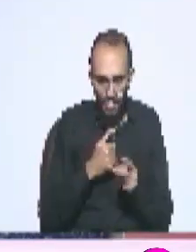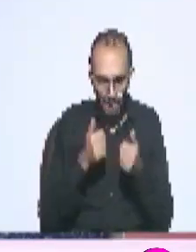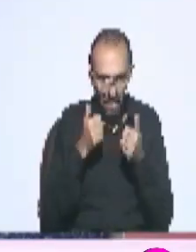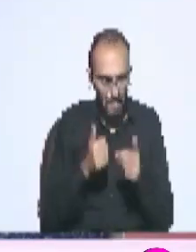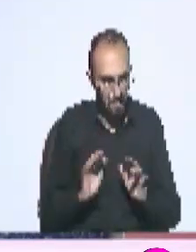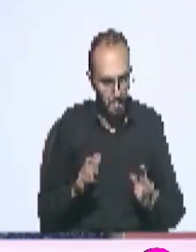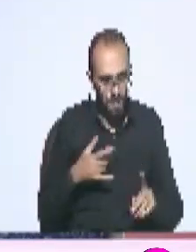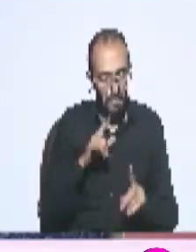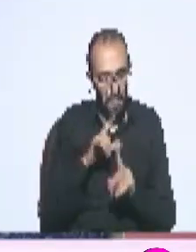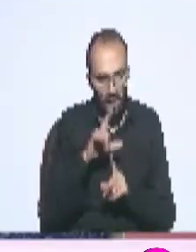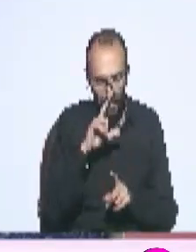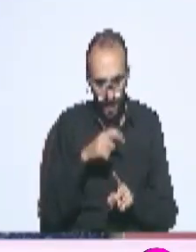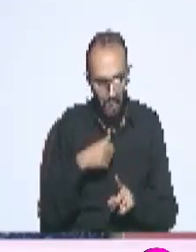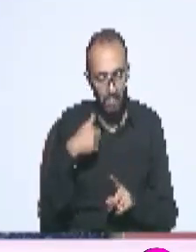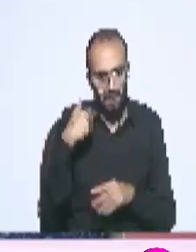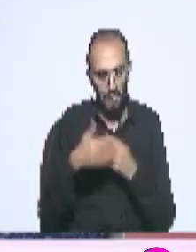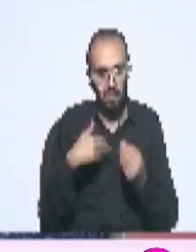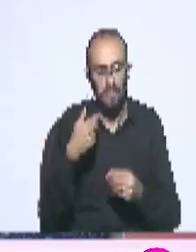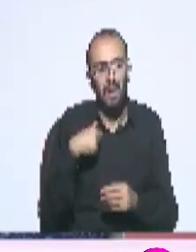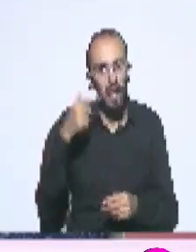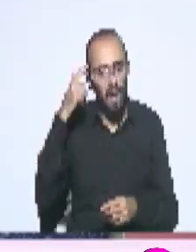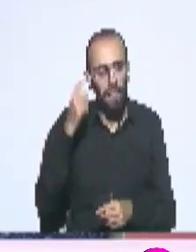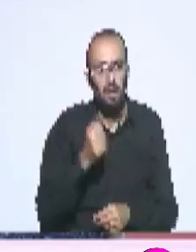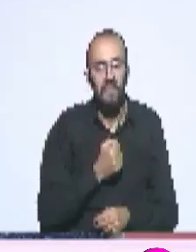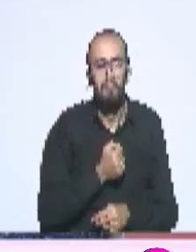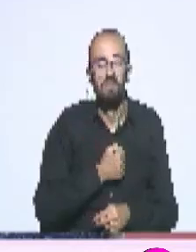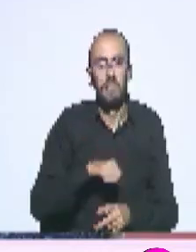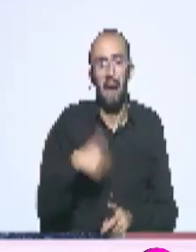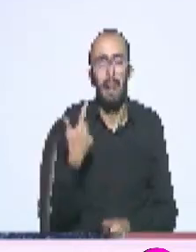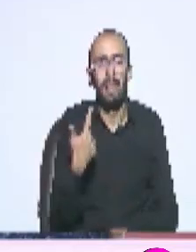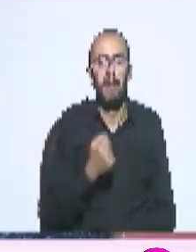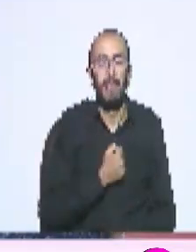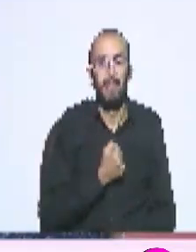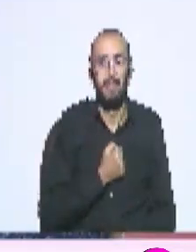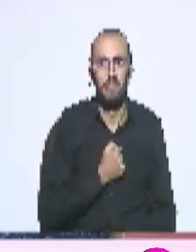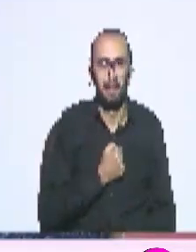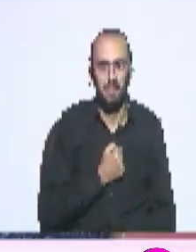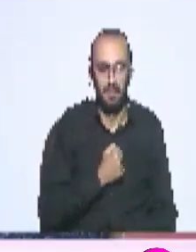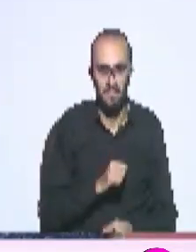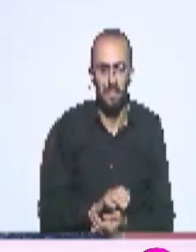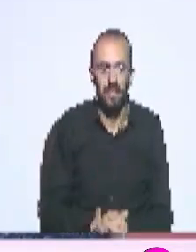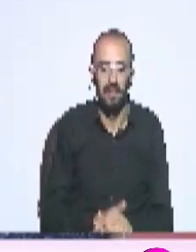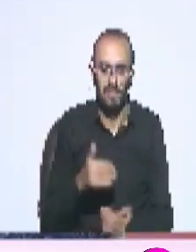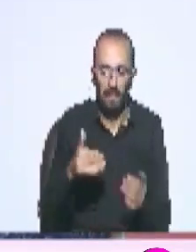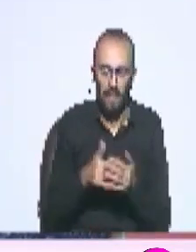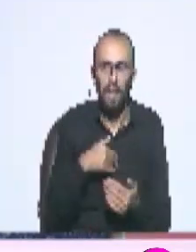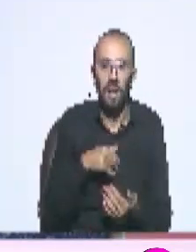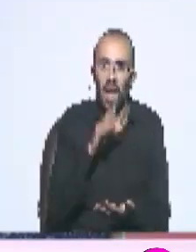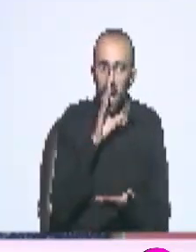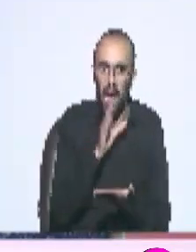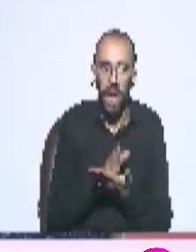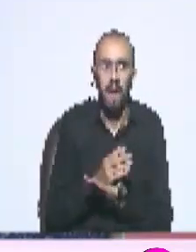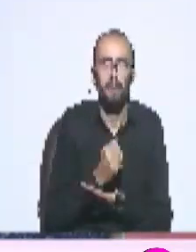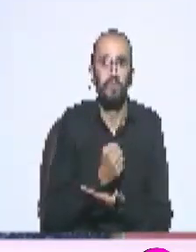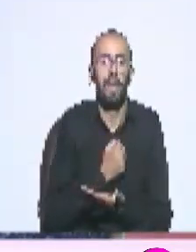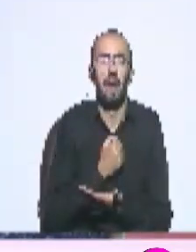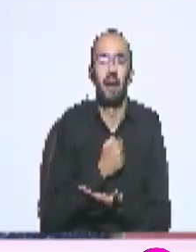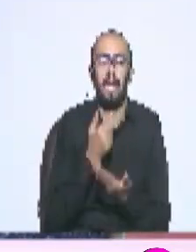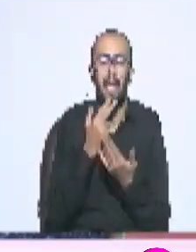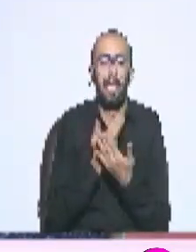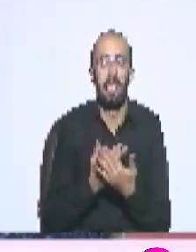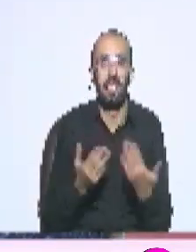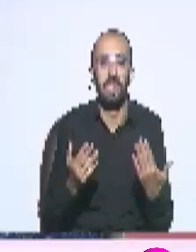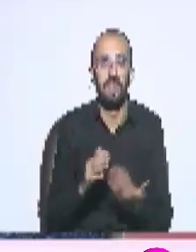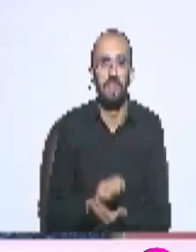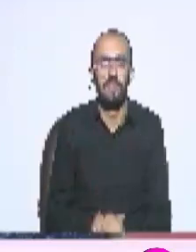بيجي تقدير الذات لما بيبقى عندي انجازات ببقى عارف نفسي اكترر بحس ان انا استحق الخير لكن طبعا لازم